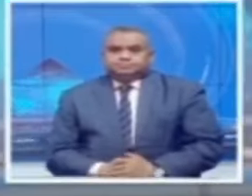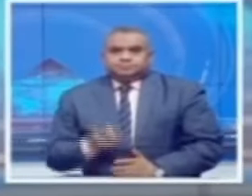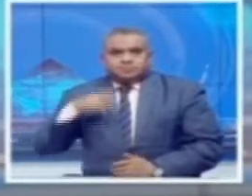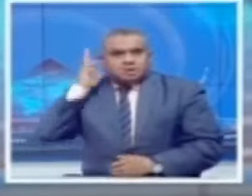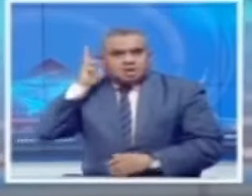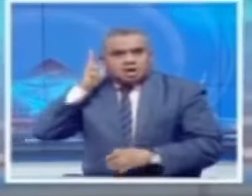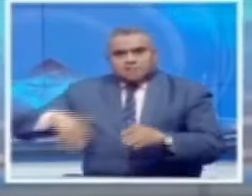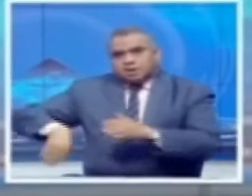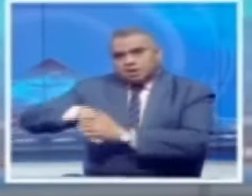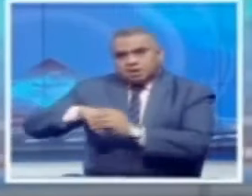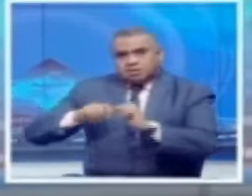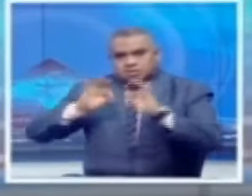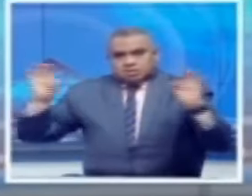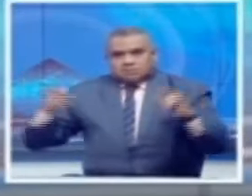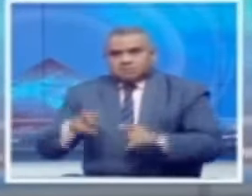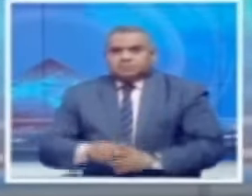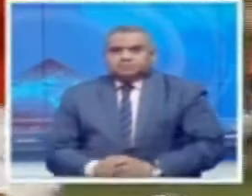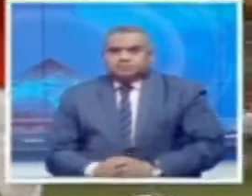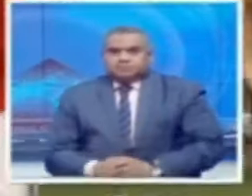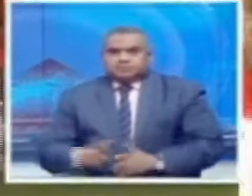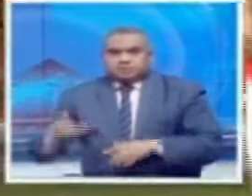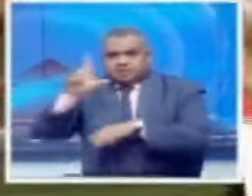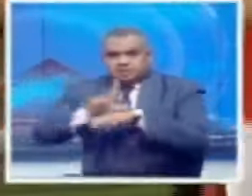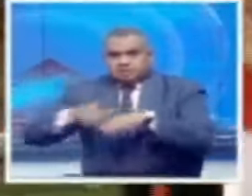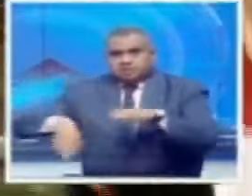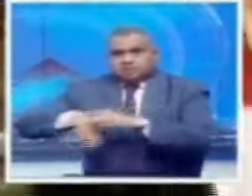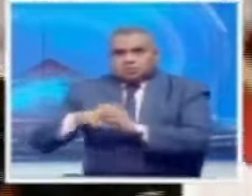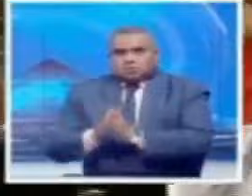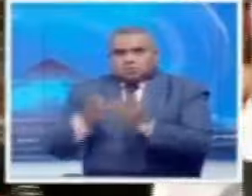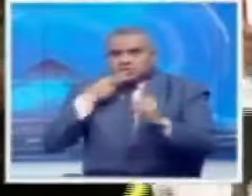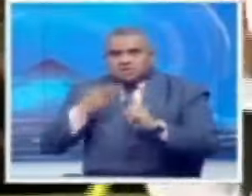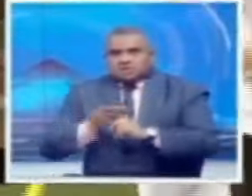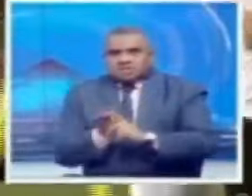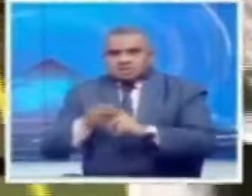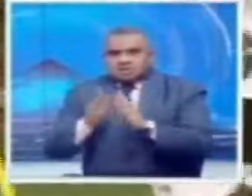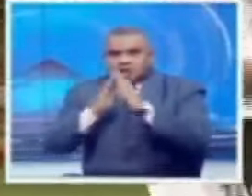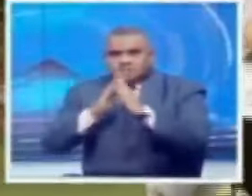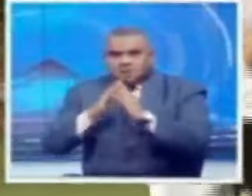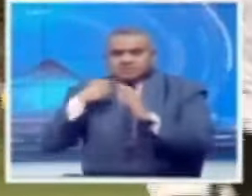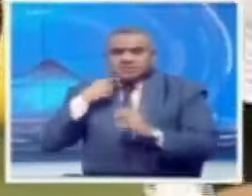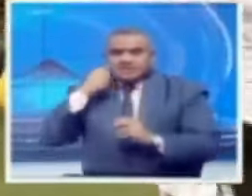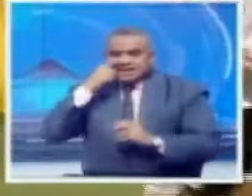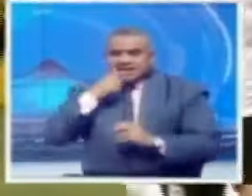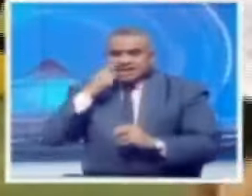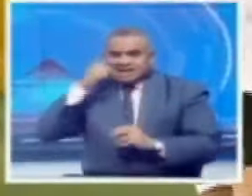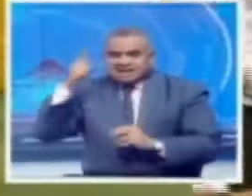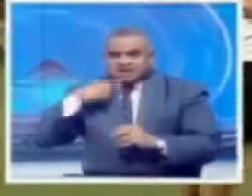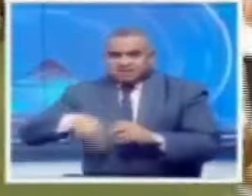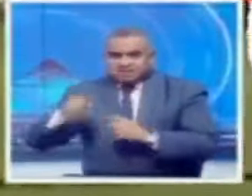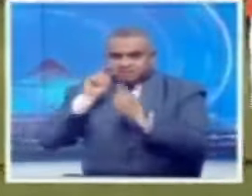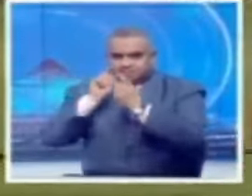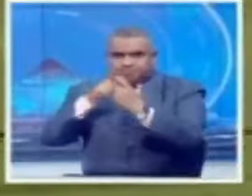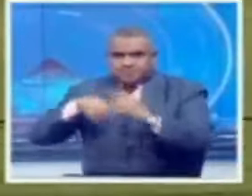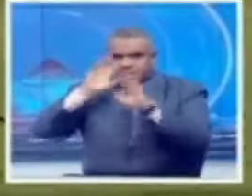وفي أخبار الرياضة نتابع: اتحاد الكرة يطرح تذاكر مباراة مصر وغينيا ضمن التصفيات المؤهلة لكأس